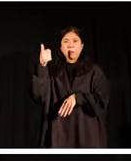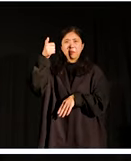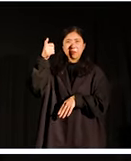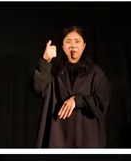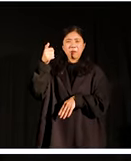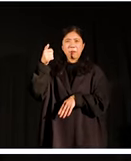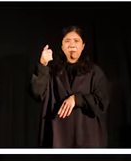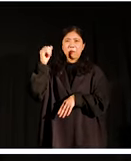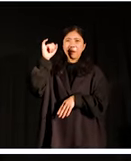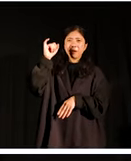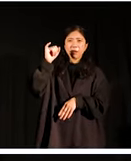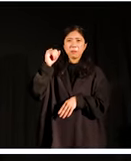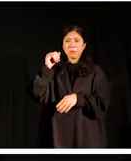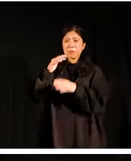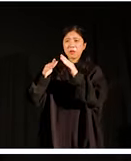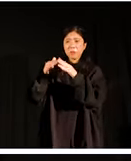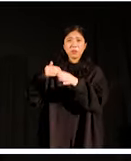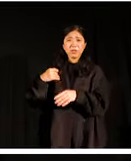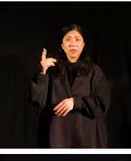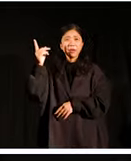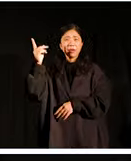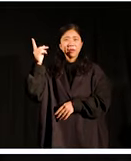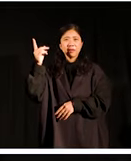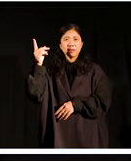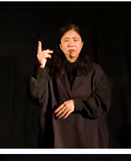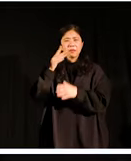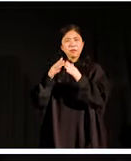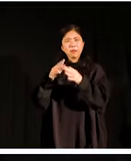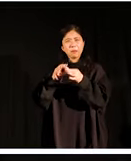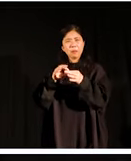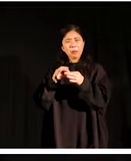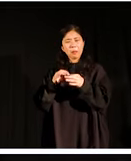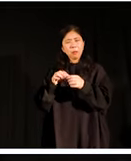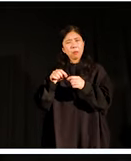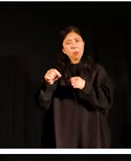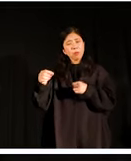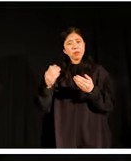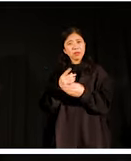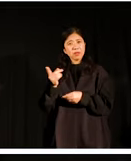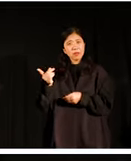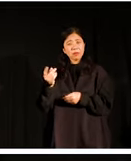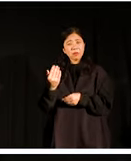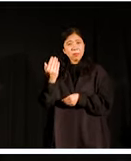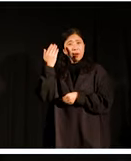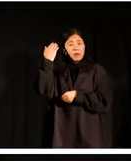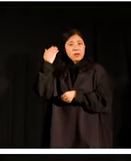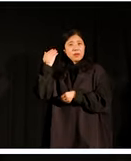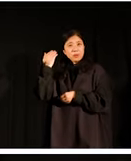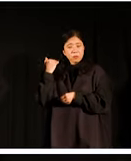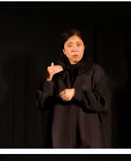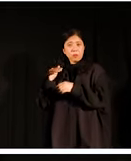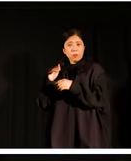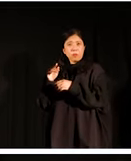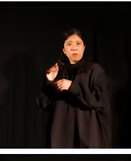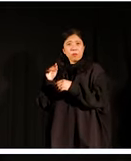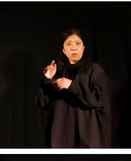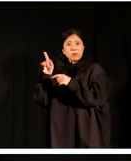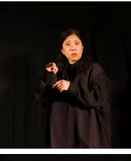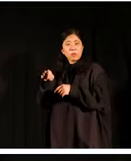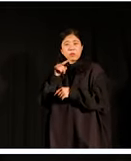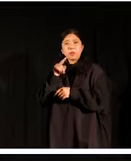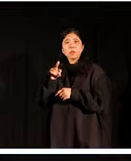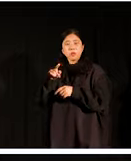戦争知らない世代になっていて遠くなってあのそれ以前の世代は当たり前のようなあの感じで感じてい